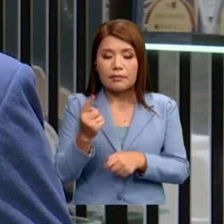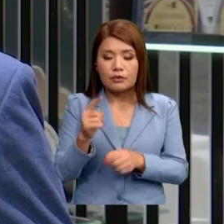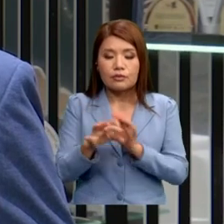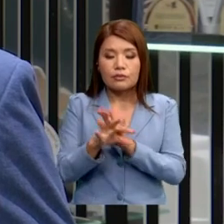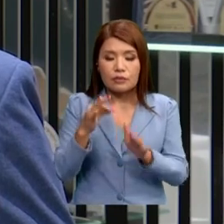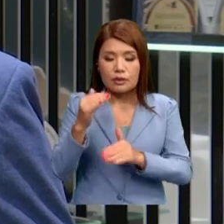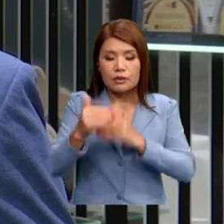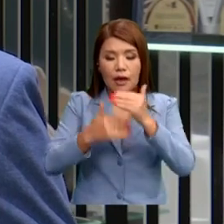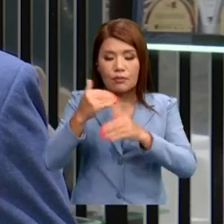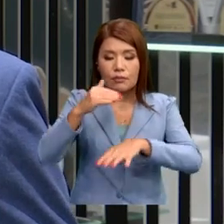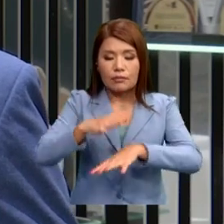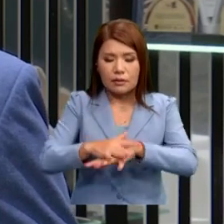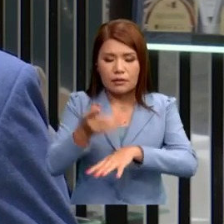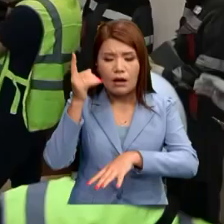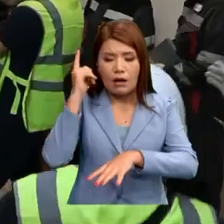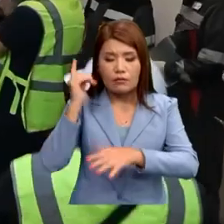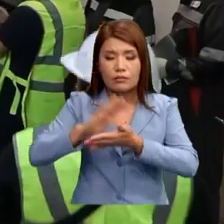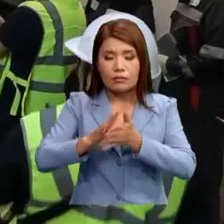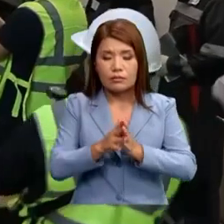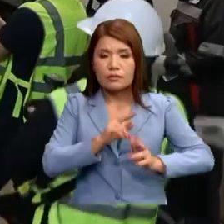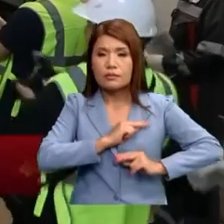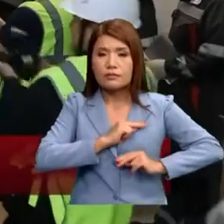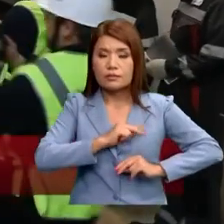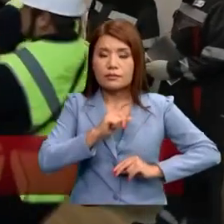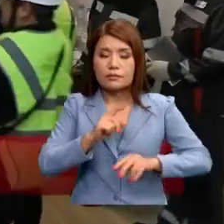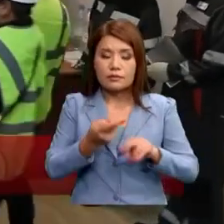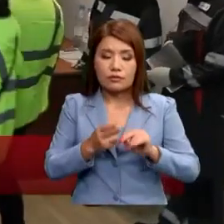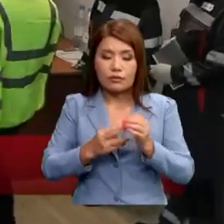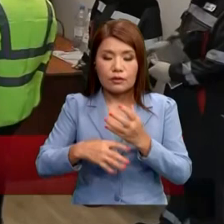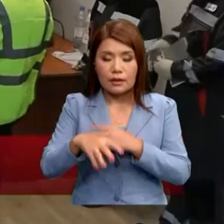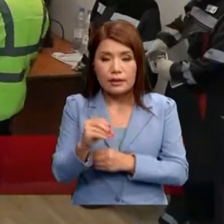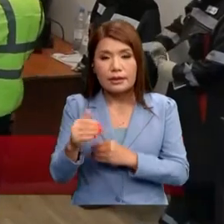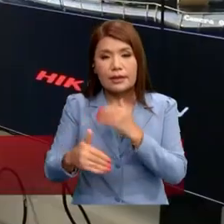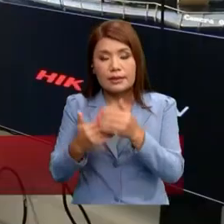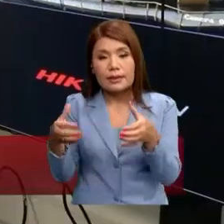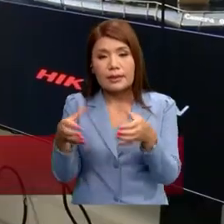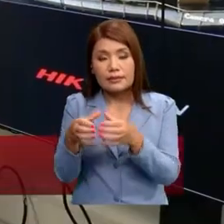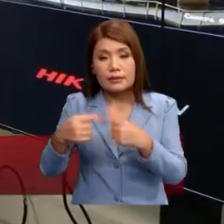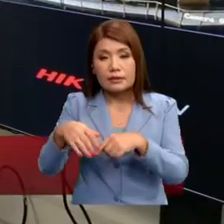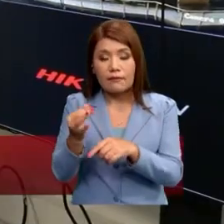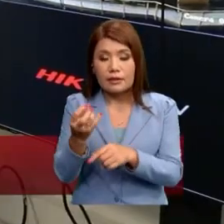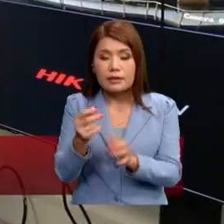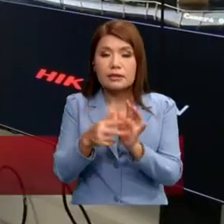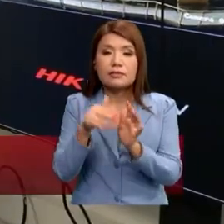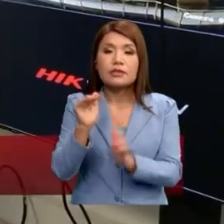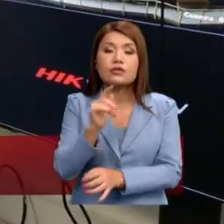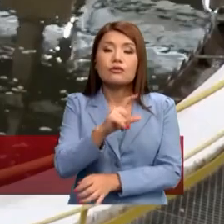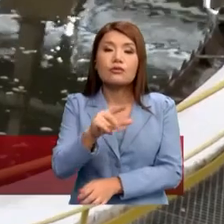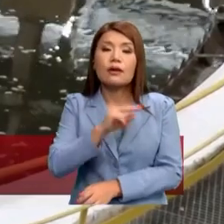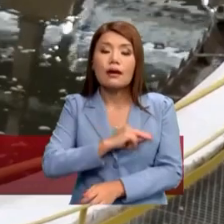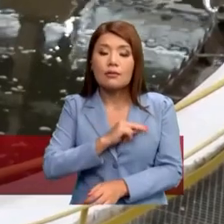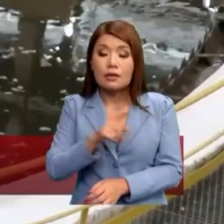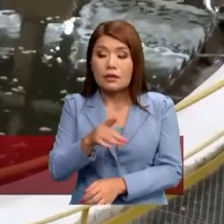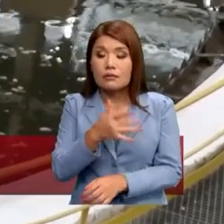Банк развития, это наш давний стратегический партнер. Дөң тау-кен байыту комбинатында 8 мыңнан астам қызметкер жұмыс істейді.